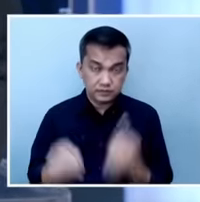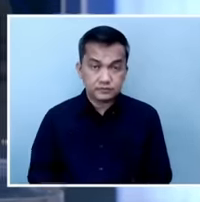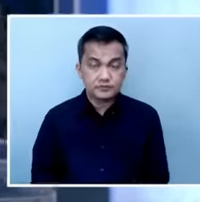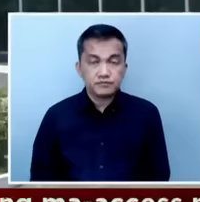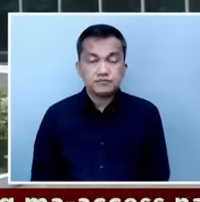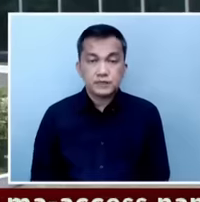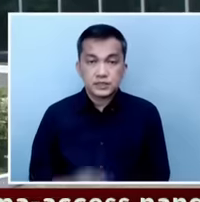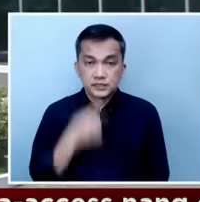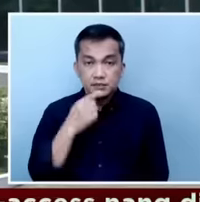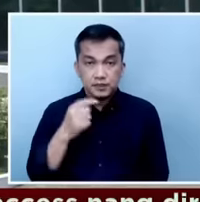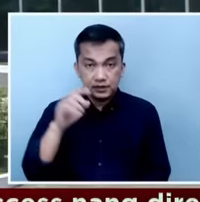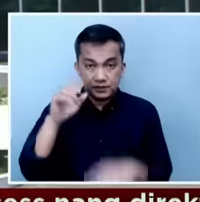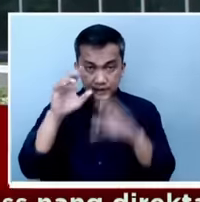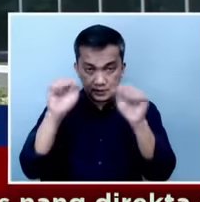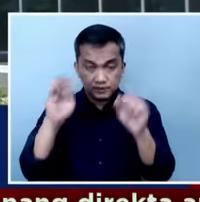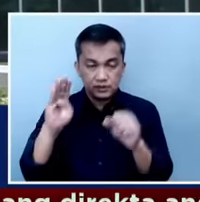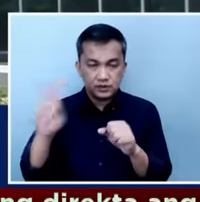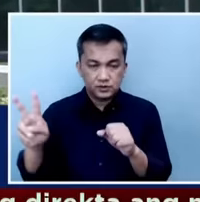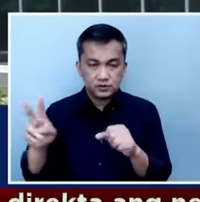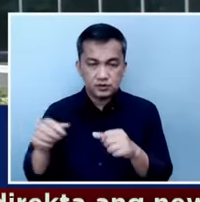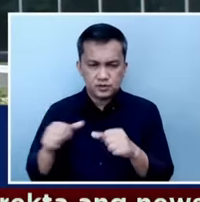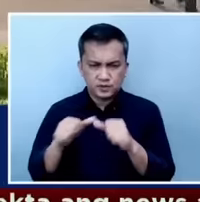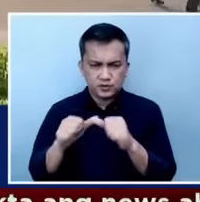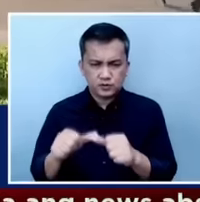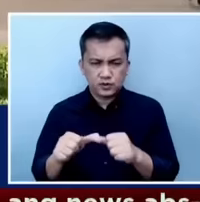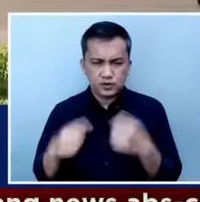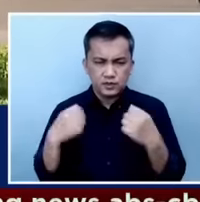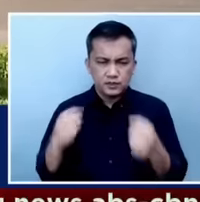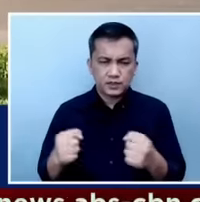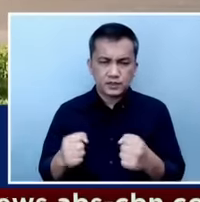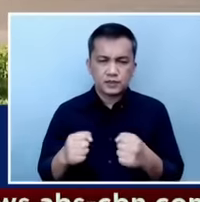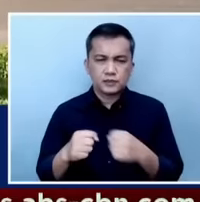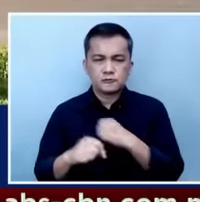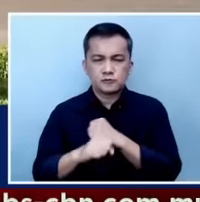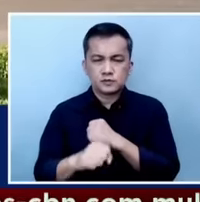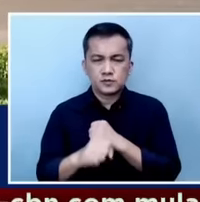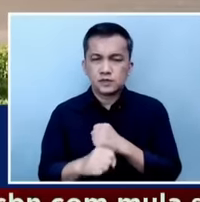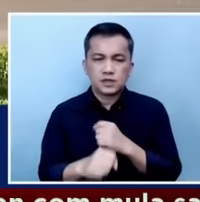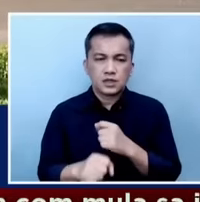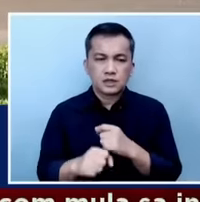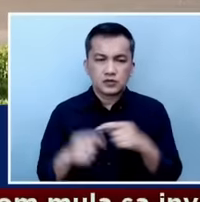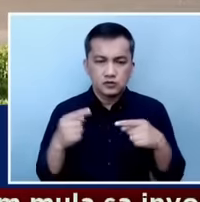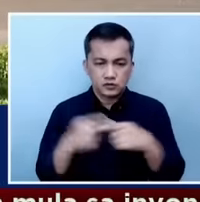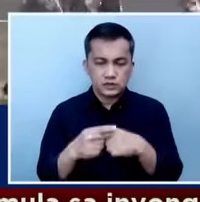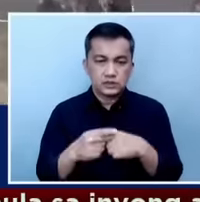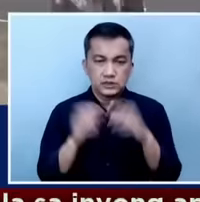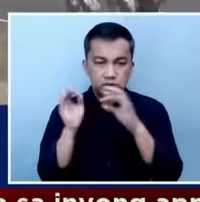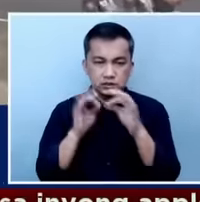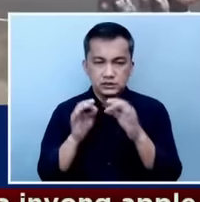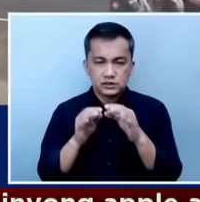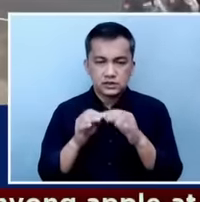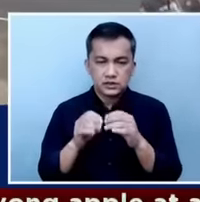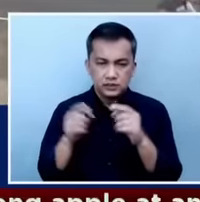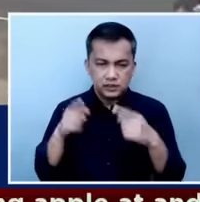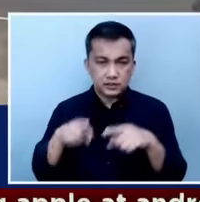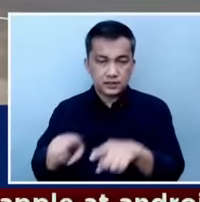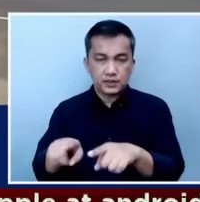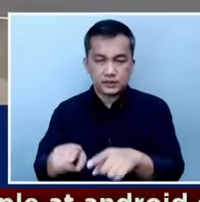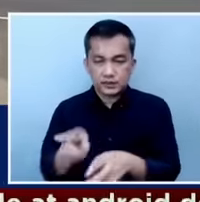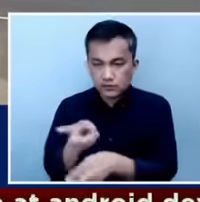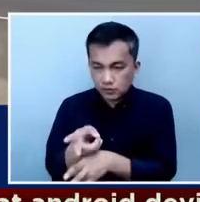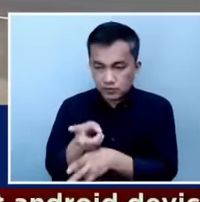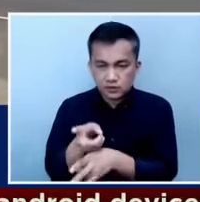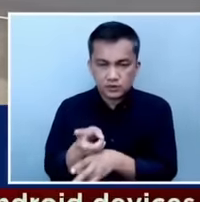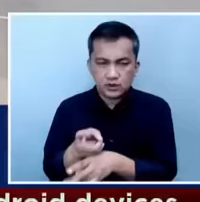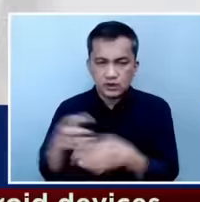ito'y bilang pagpapatuloy ng pinaigting na kampanya kontra ilegal na droga kung saan kasabay na tinututukan ang